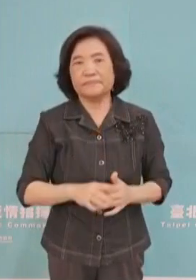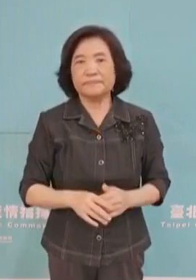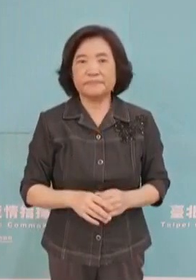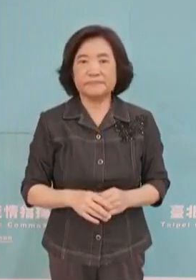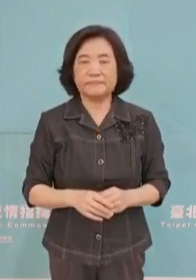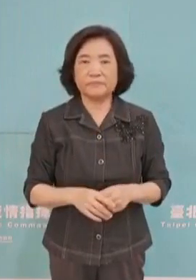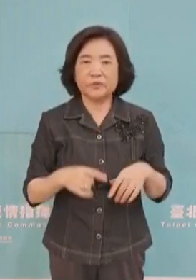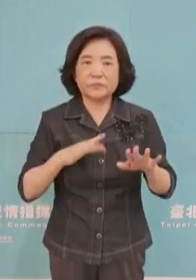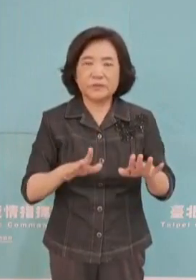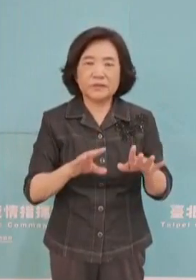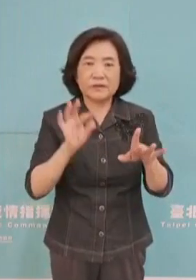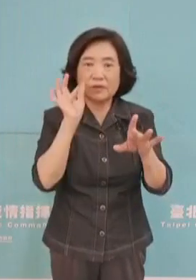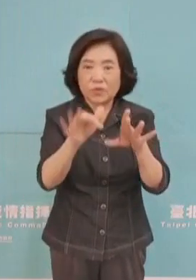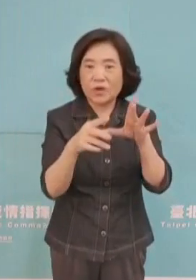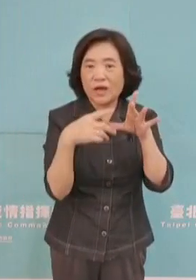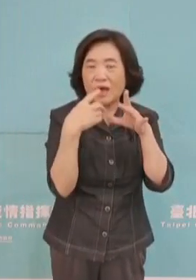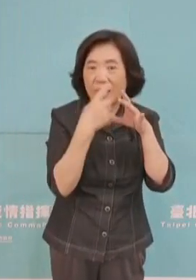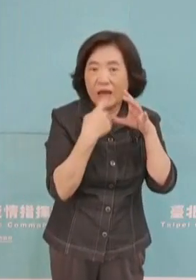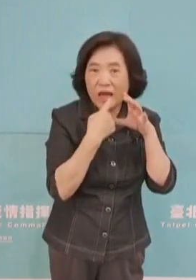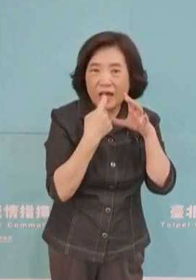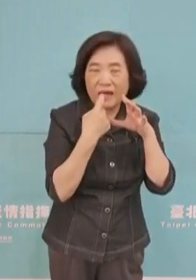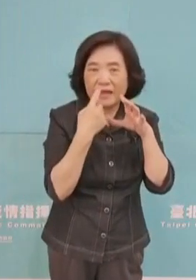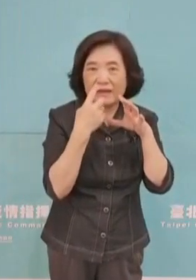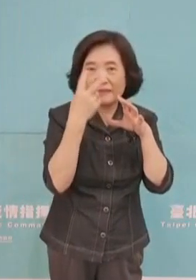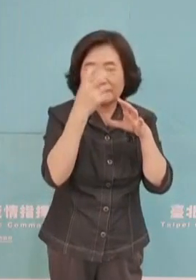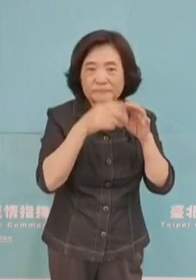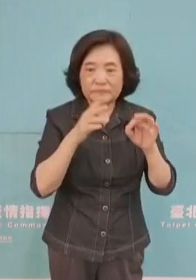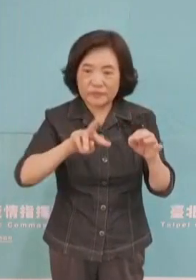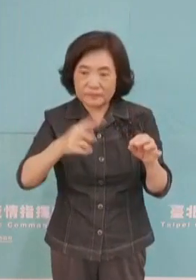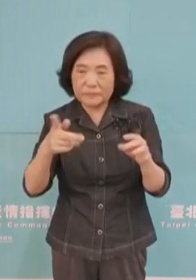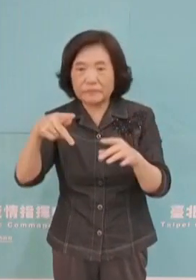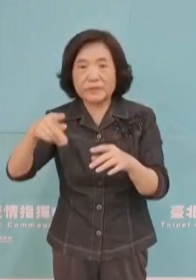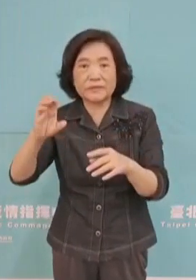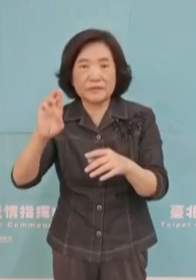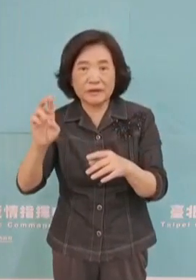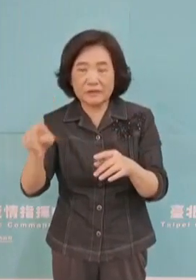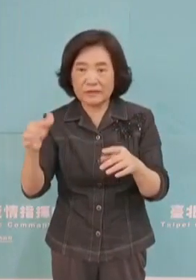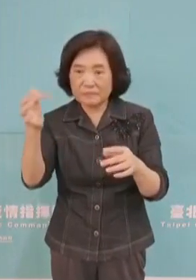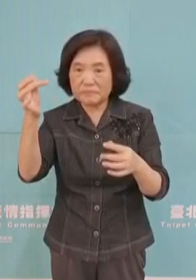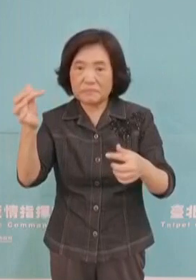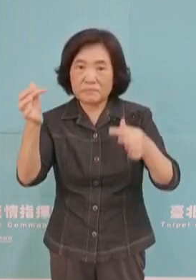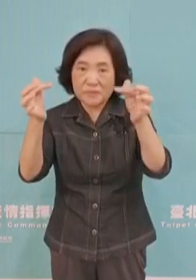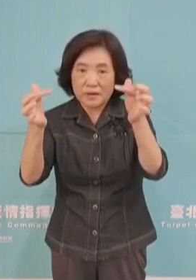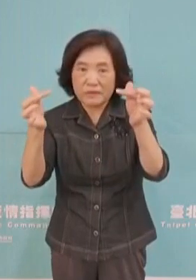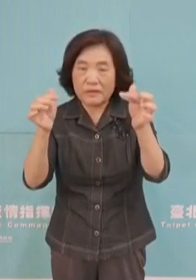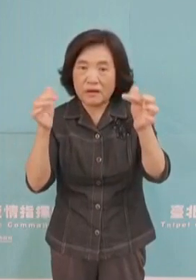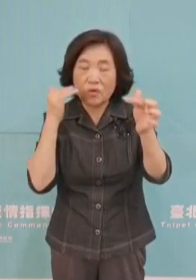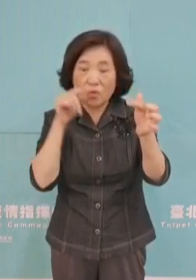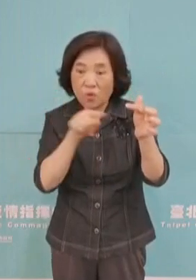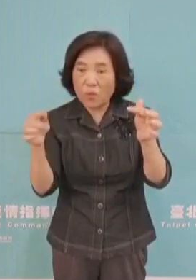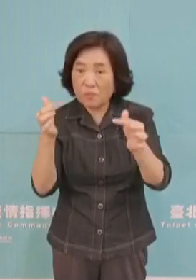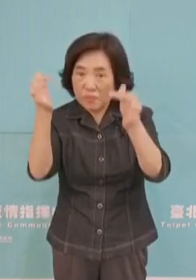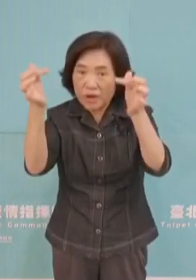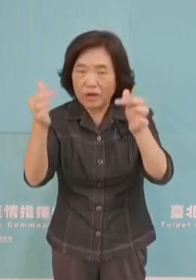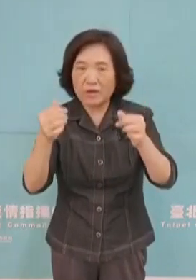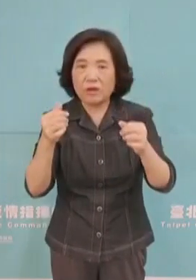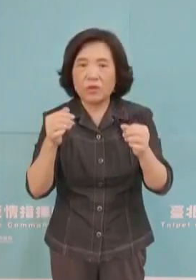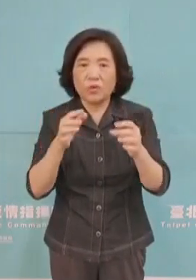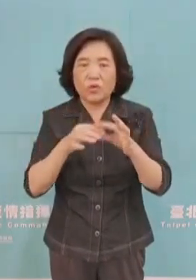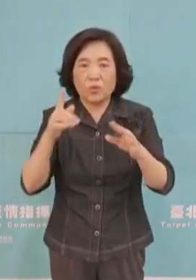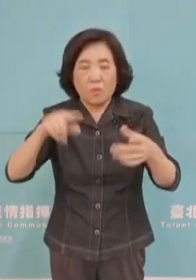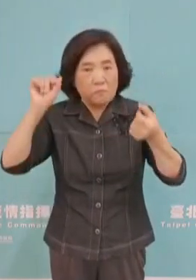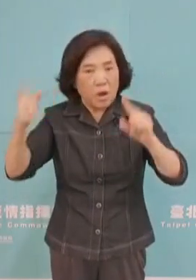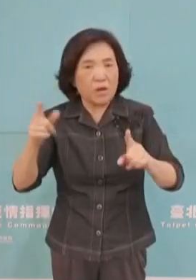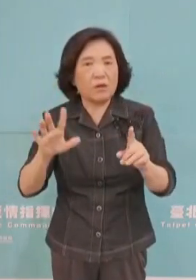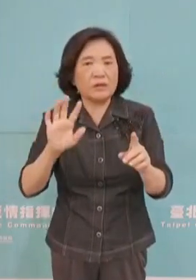较说快筛阳性的 case 后来做 PCR 阳性的数比较， 大概哈，我有时候会差很大，